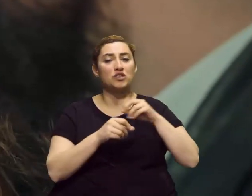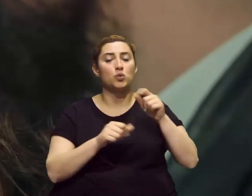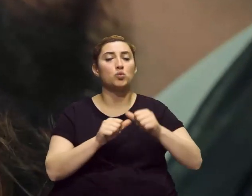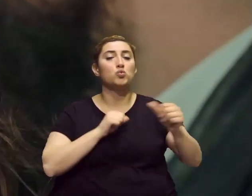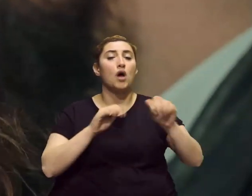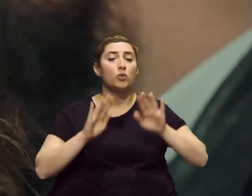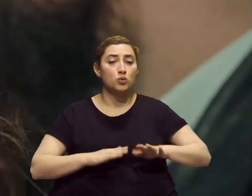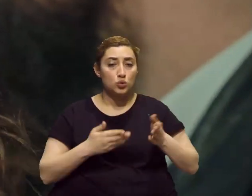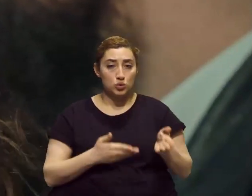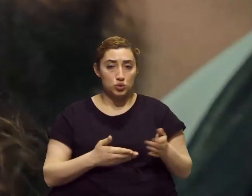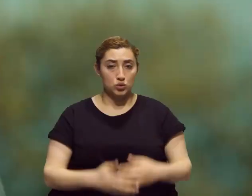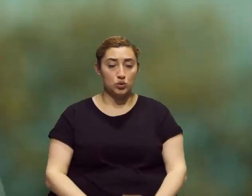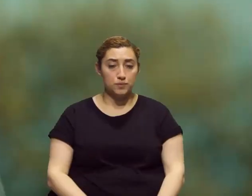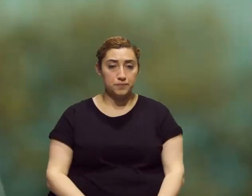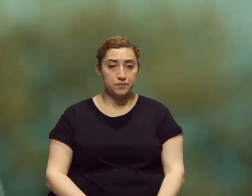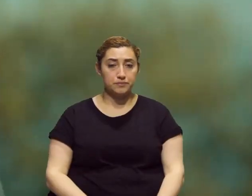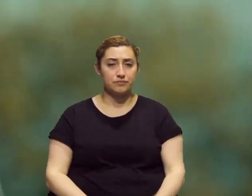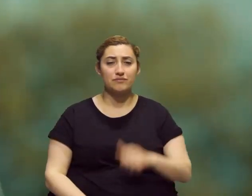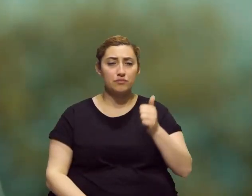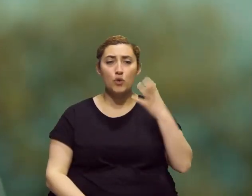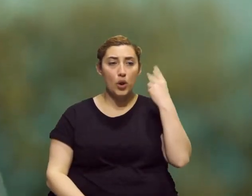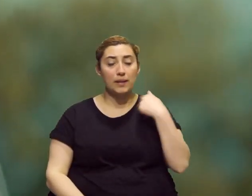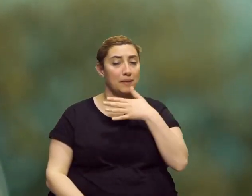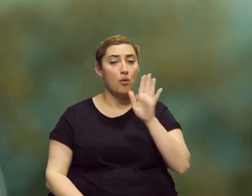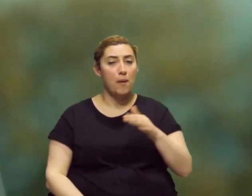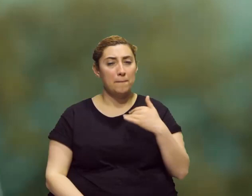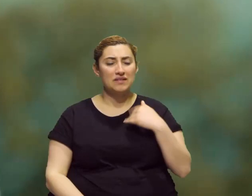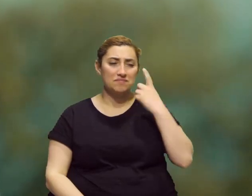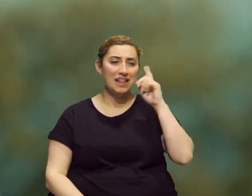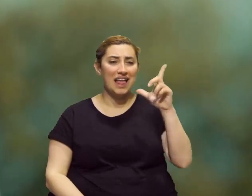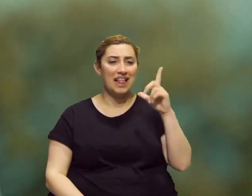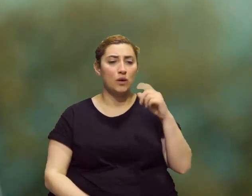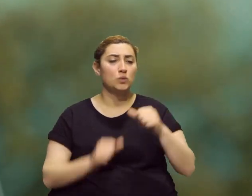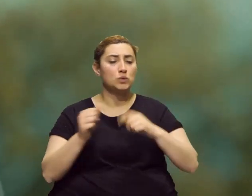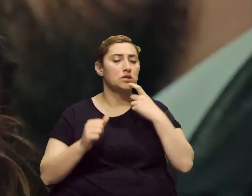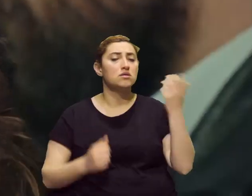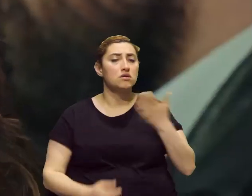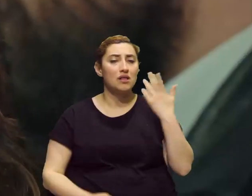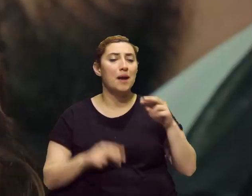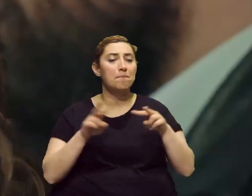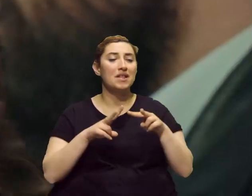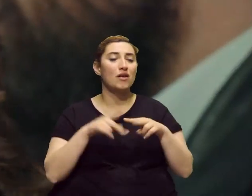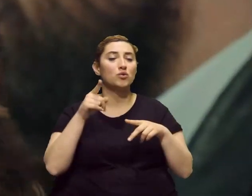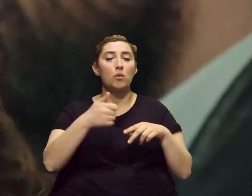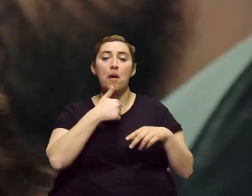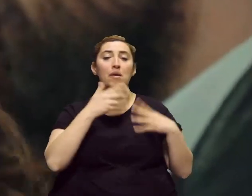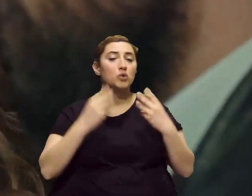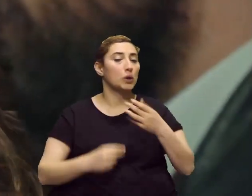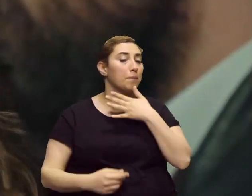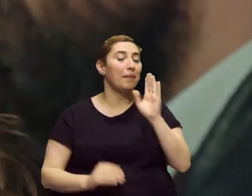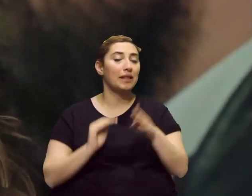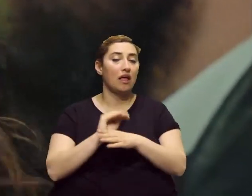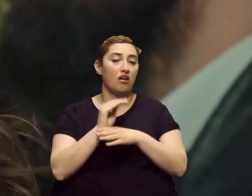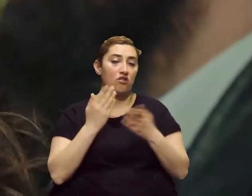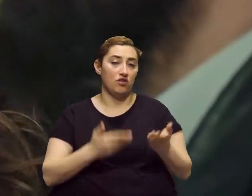ondan uzak durdum. Ne zaman öğrendi bilmiyorum ama bence Leyla da uzun yıllarca Miloş'u, onun babası olduğunu